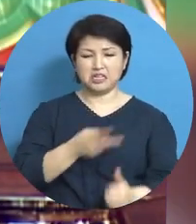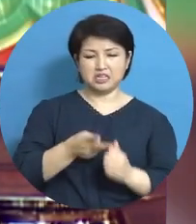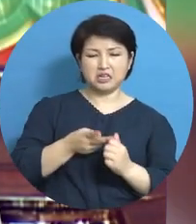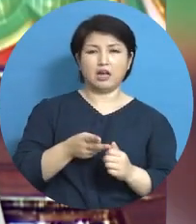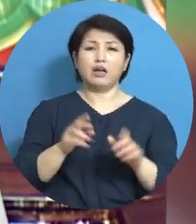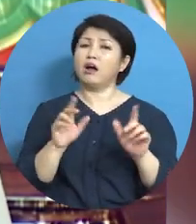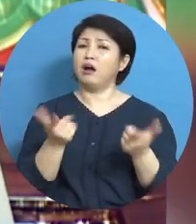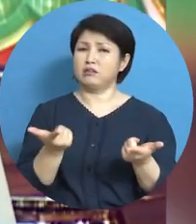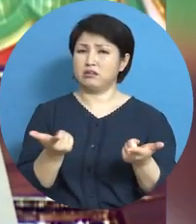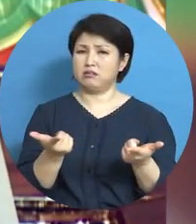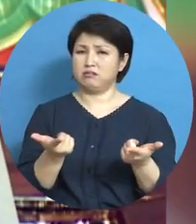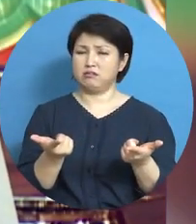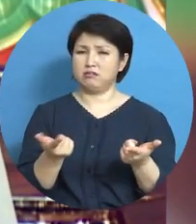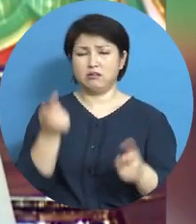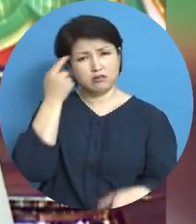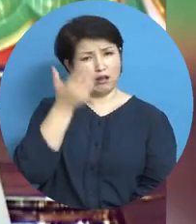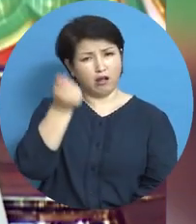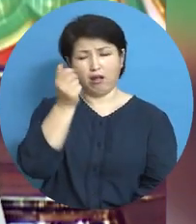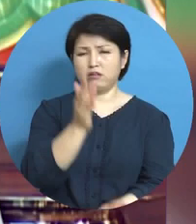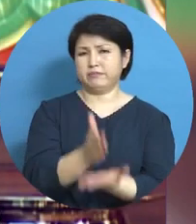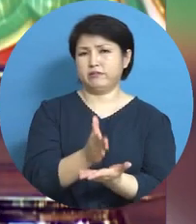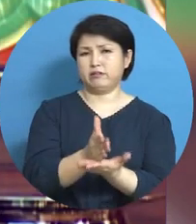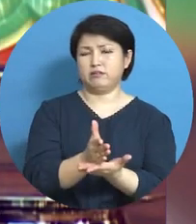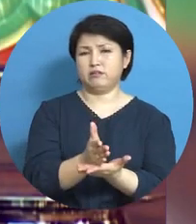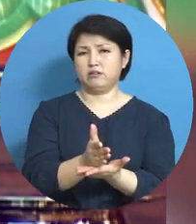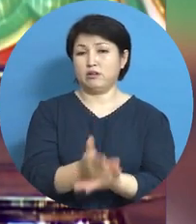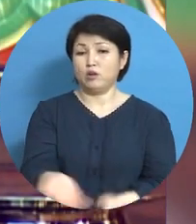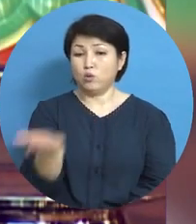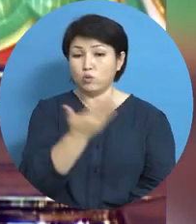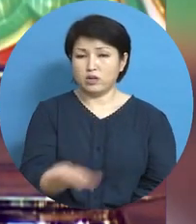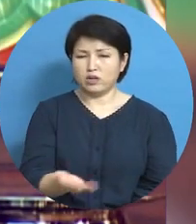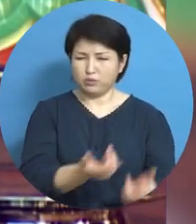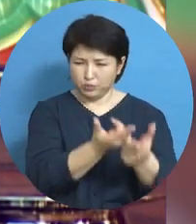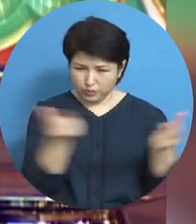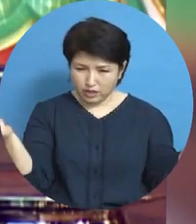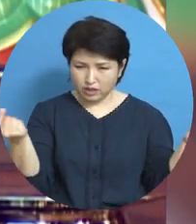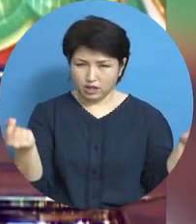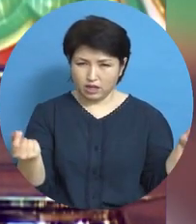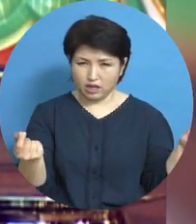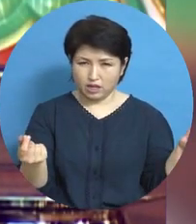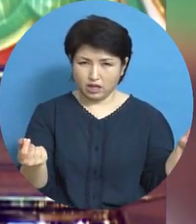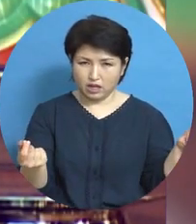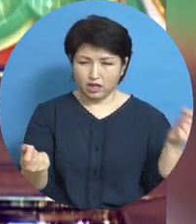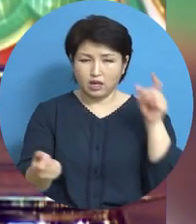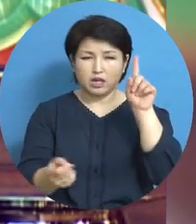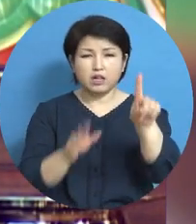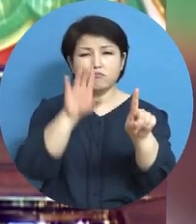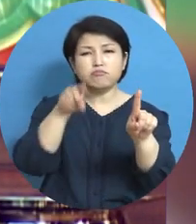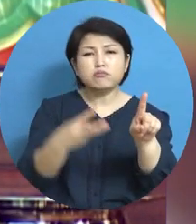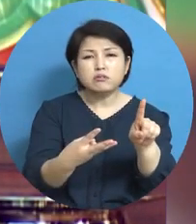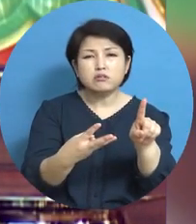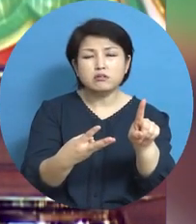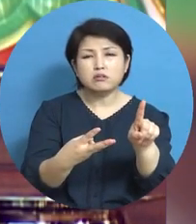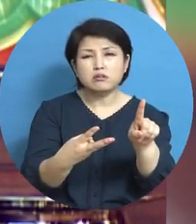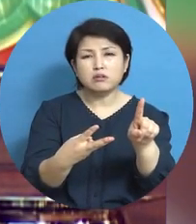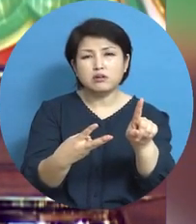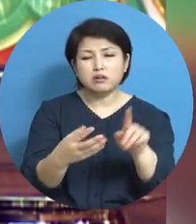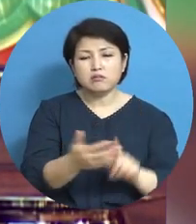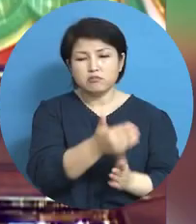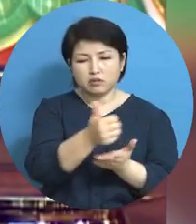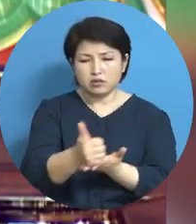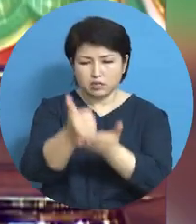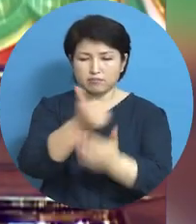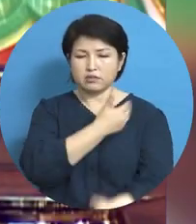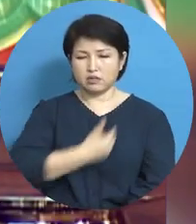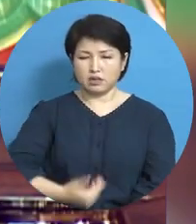이렇게 생각하시면 안 돼요. 우리는 다 일불제자입니다. 똑같이 부처님의 제자입니다.